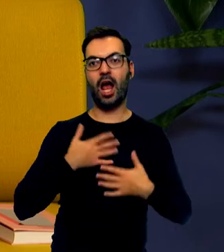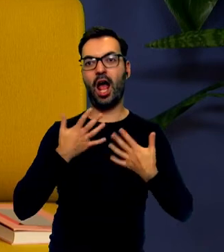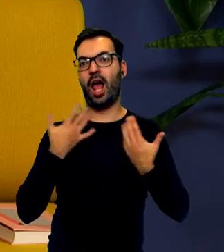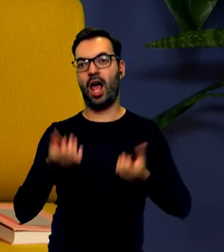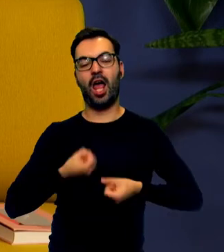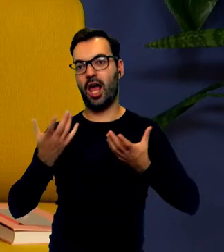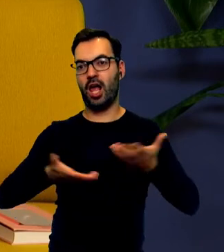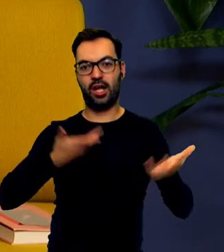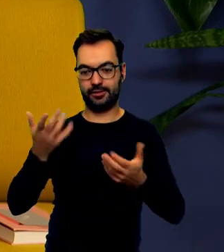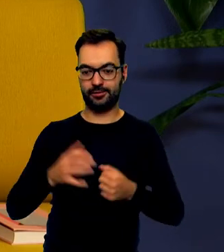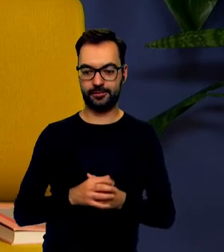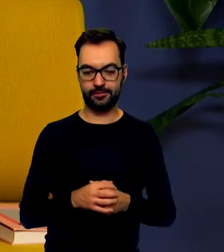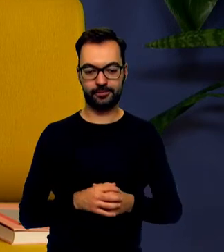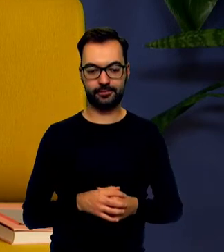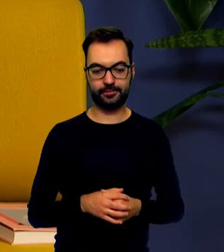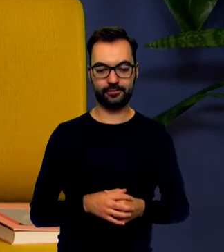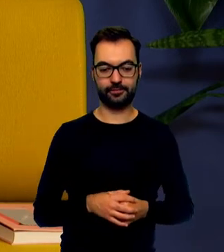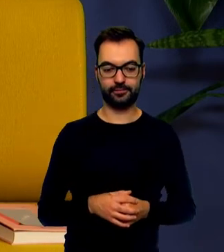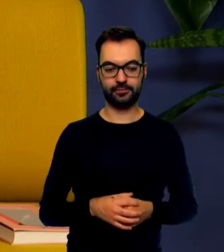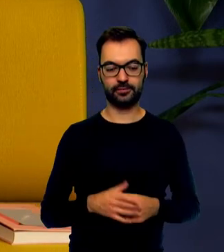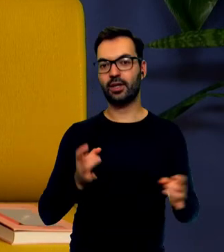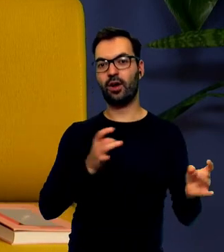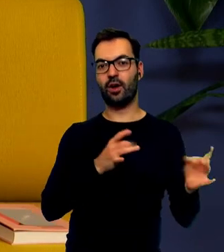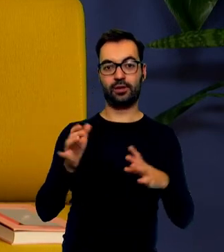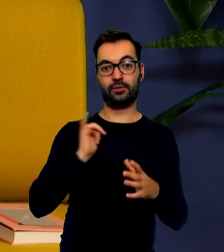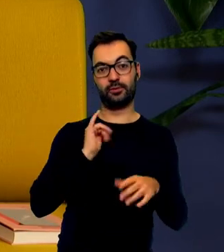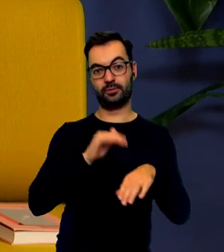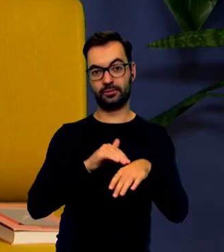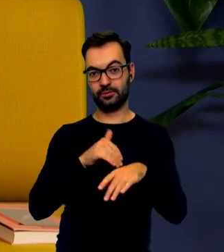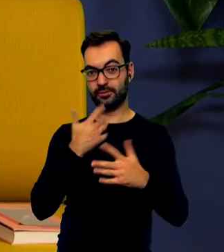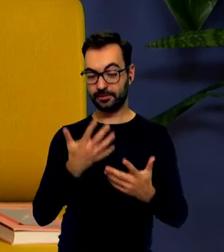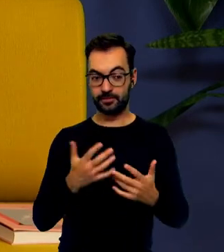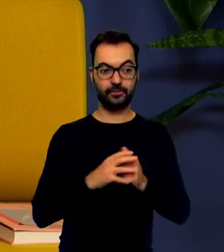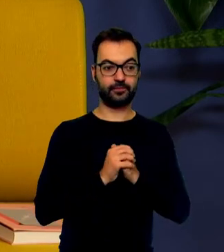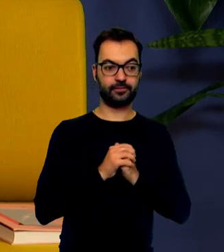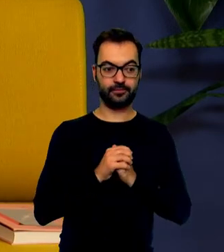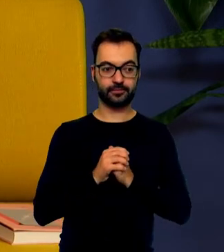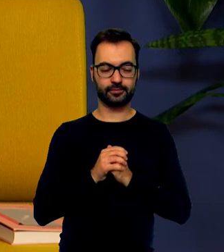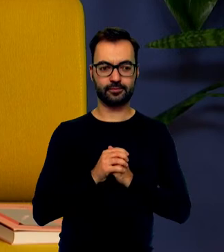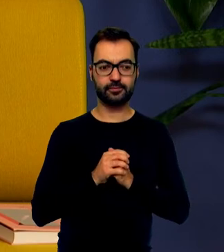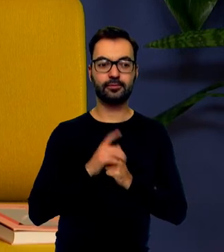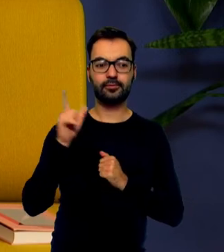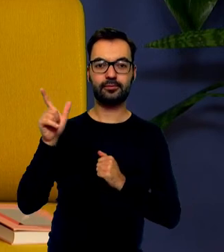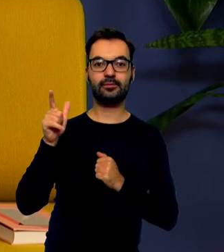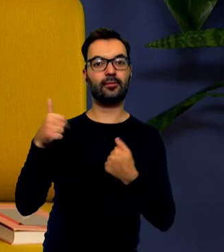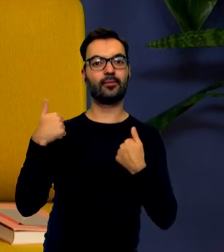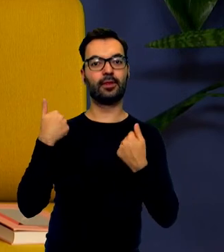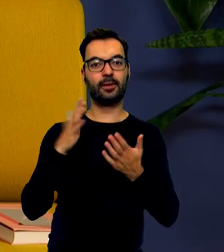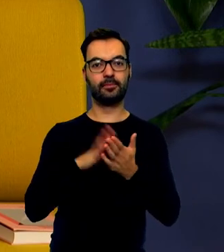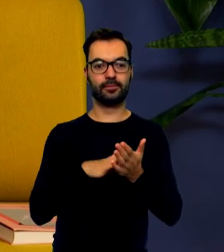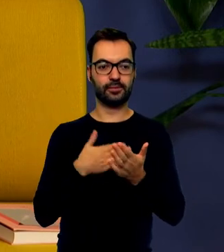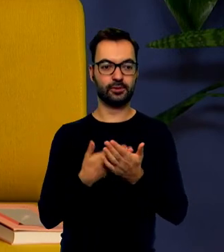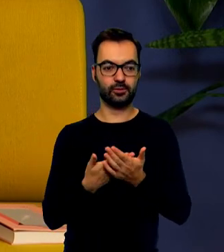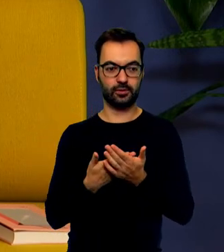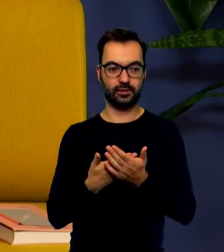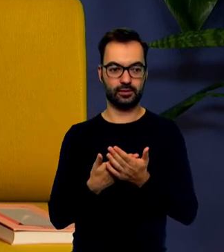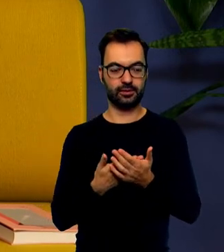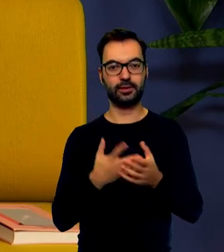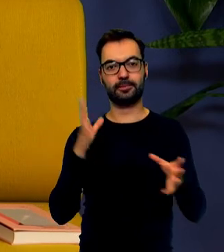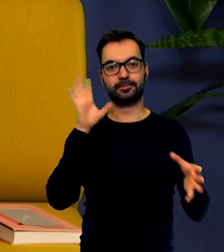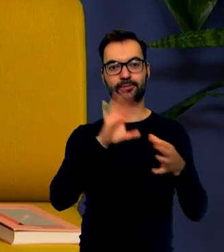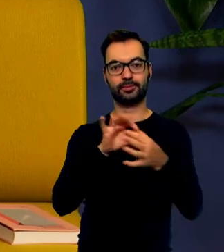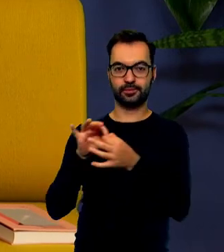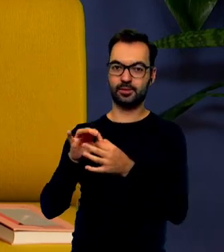egzaltacją. I to, co od razu chciałam Państwu powiedzieć, że ilustrujesz to, o czym opowiadasz, takimi odwołaniami i do